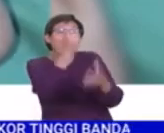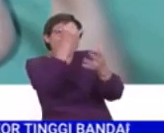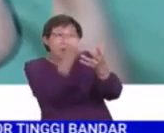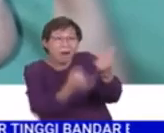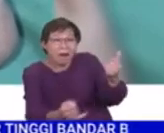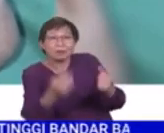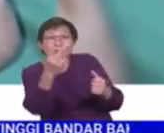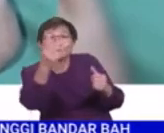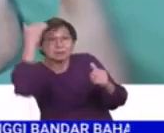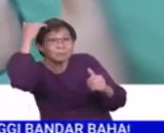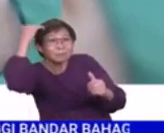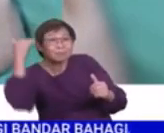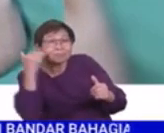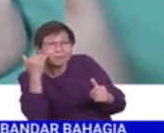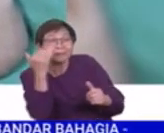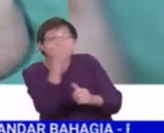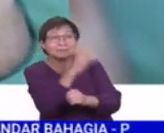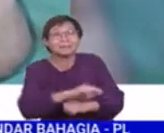dilahirkan dengan